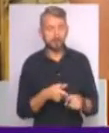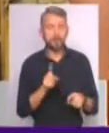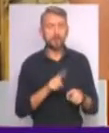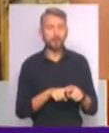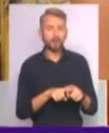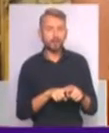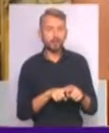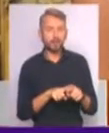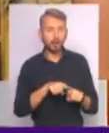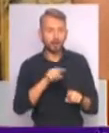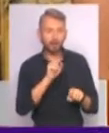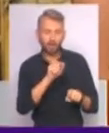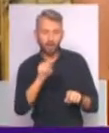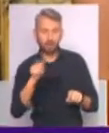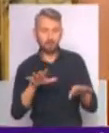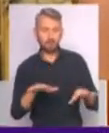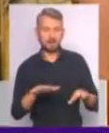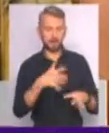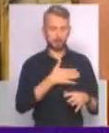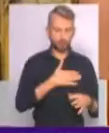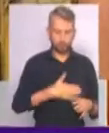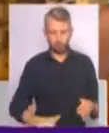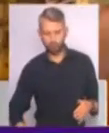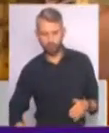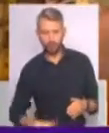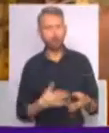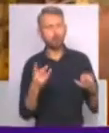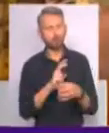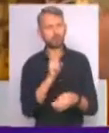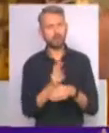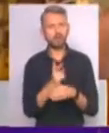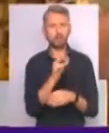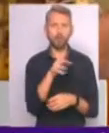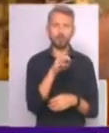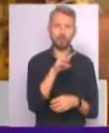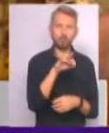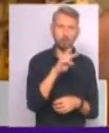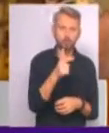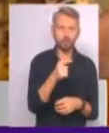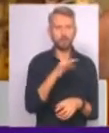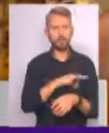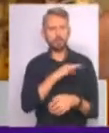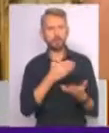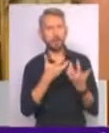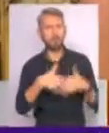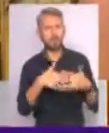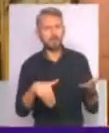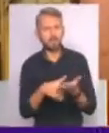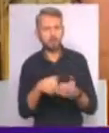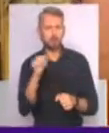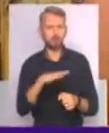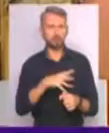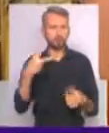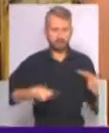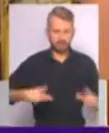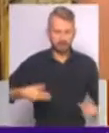локальные отложения жира уже, наверное, стоит идти к косметологам и использовать какие-то аппаратные методики, какие-то, может быть, инъекции. То-то